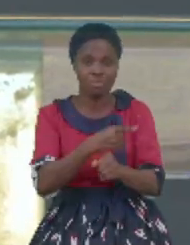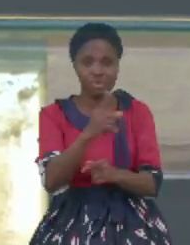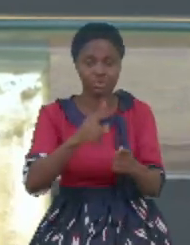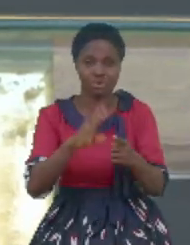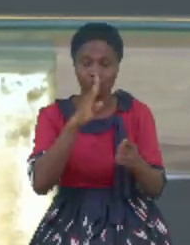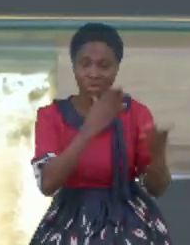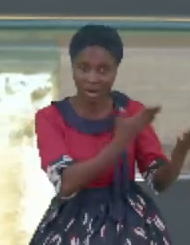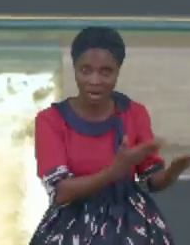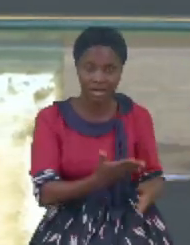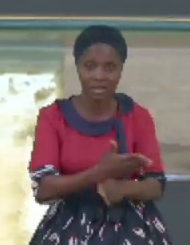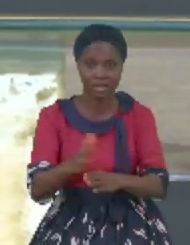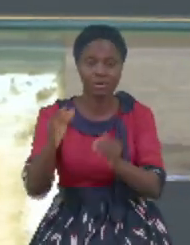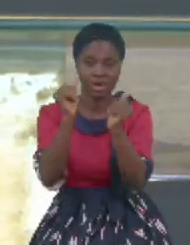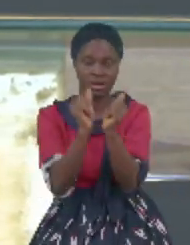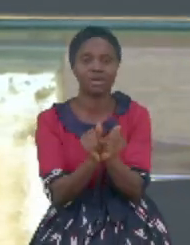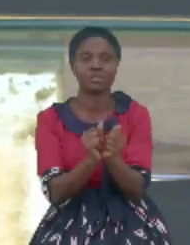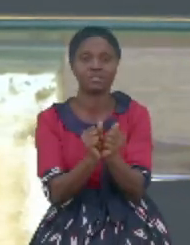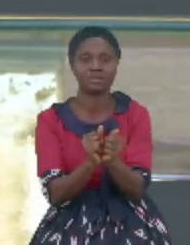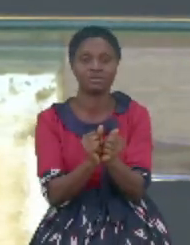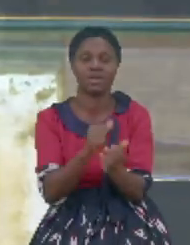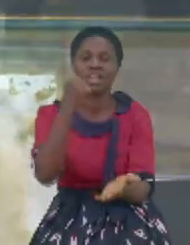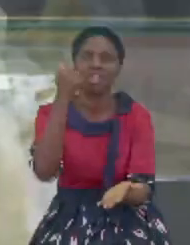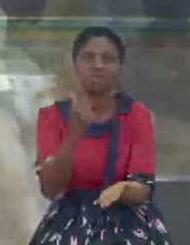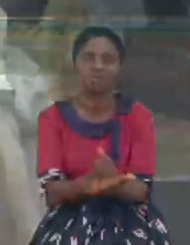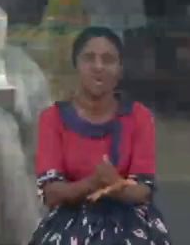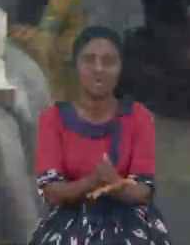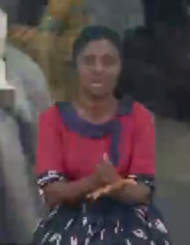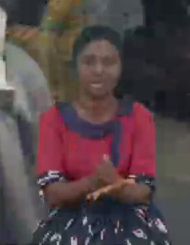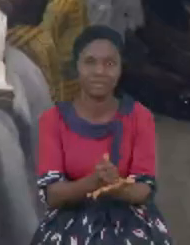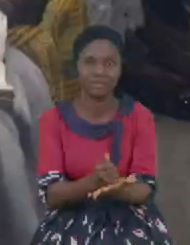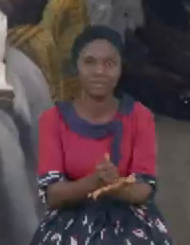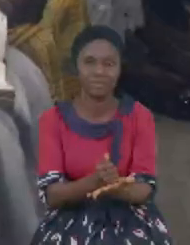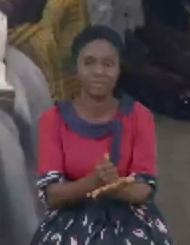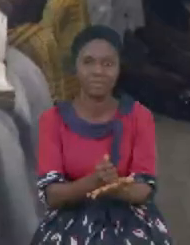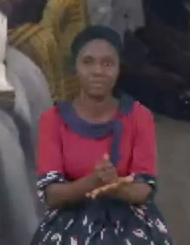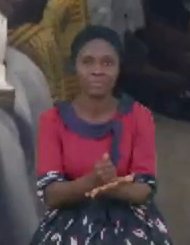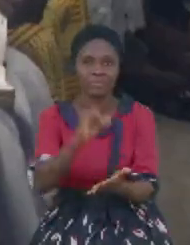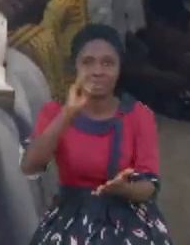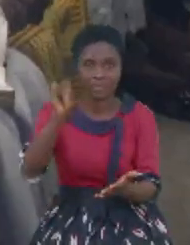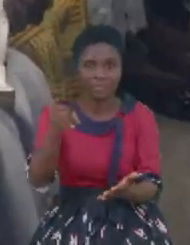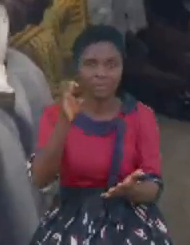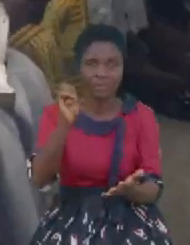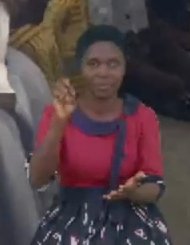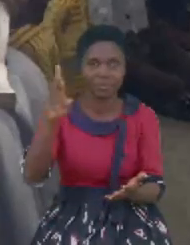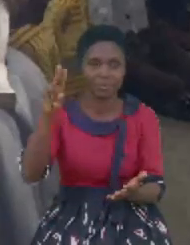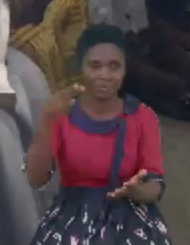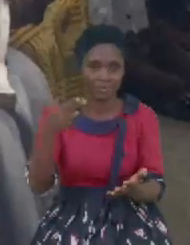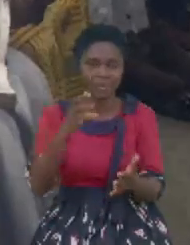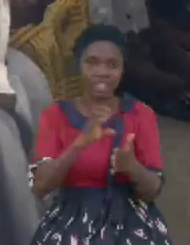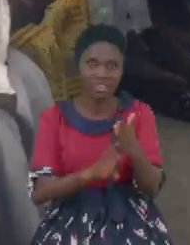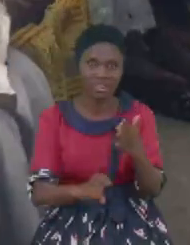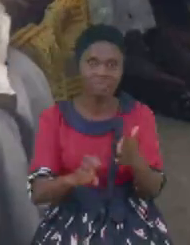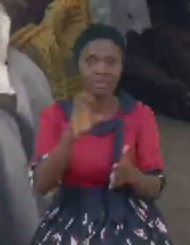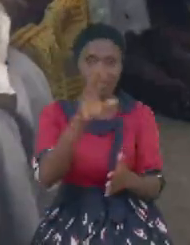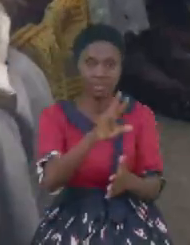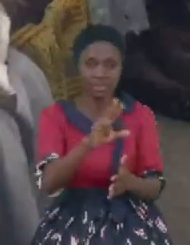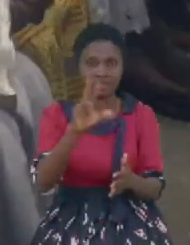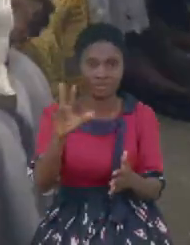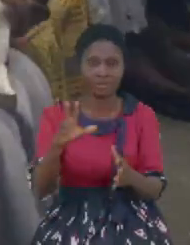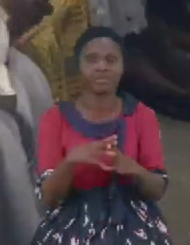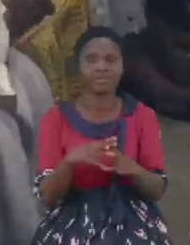captivité. Que l'Église dise Amen. Jérémie,